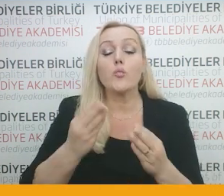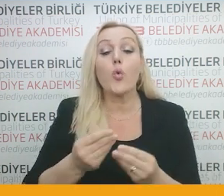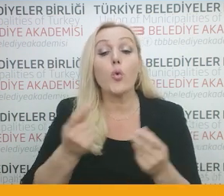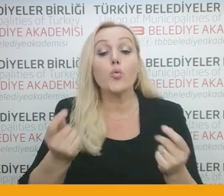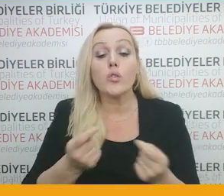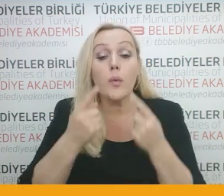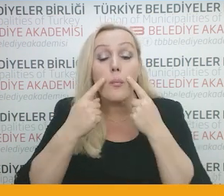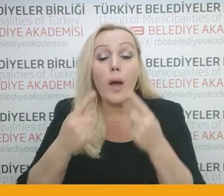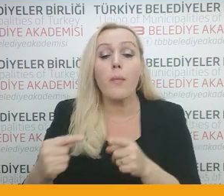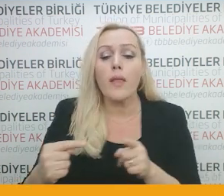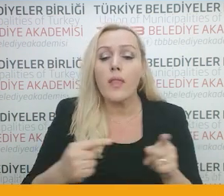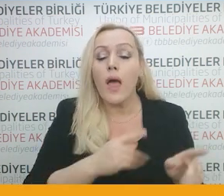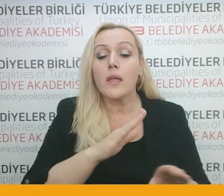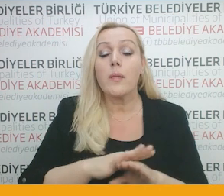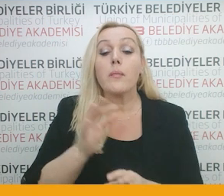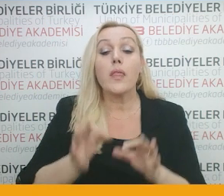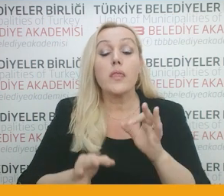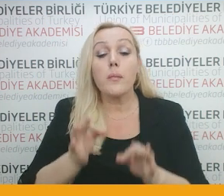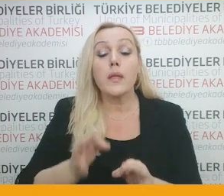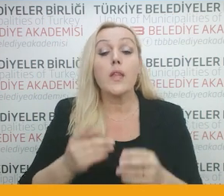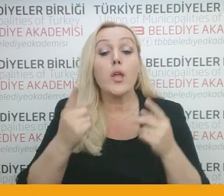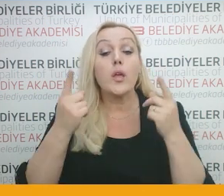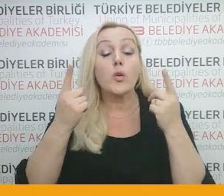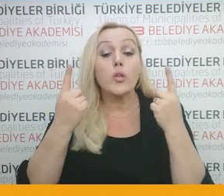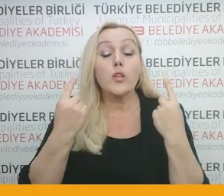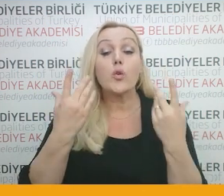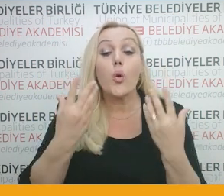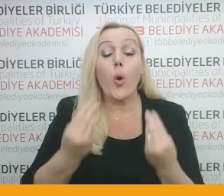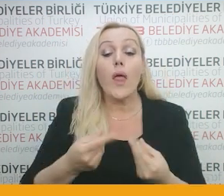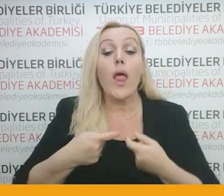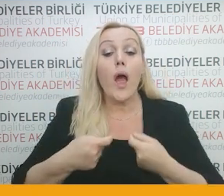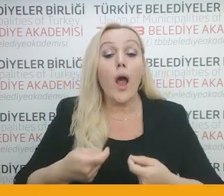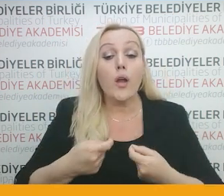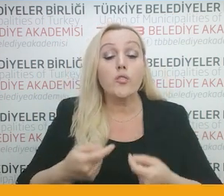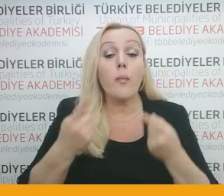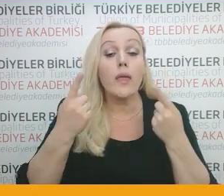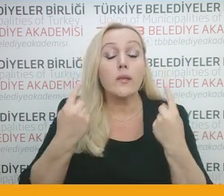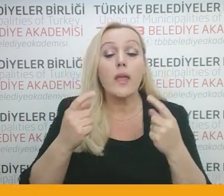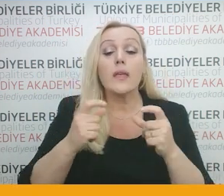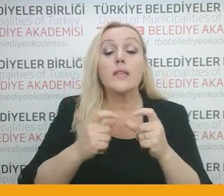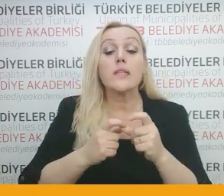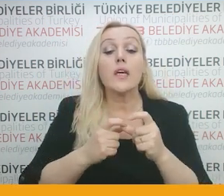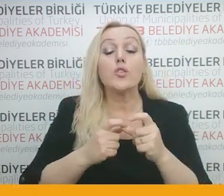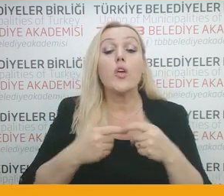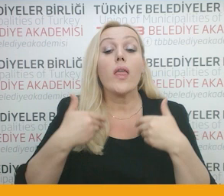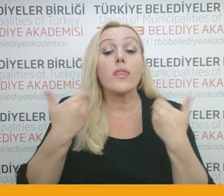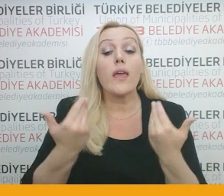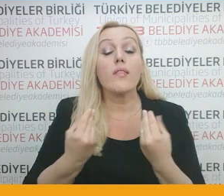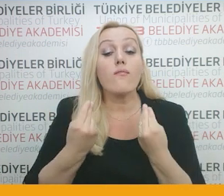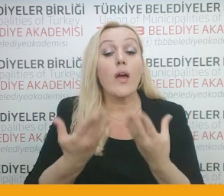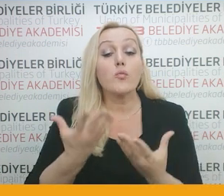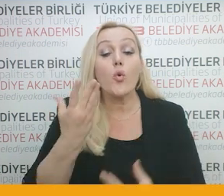ve denetlemekle yükümlü olan harcama yetkisine ait bulunmaktadır diyor. Yani bu Sayıştay'ın verdiği bu karardan da görüyoruz